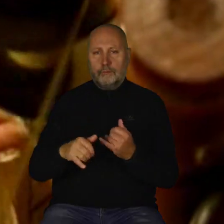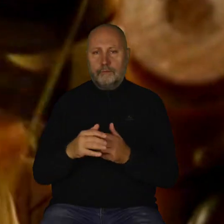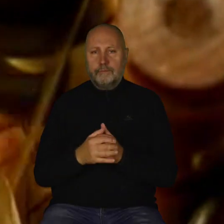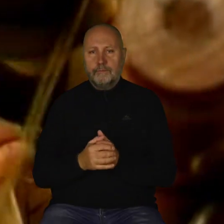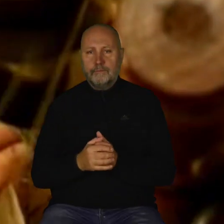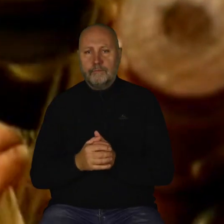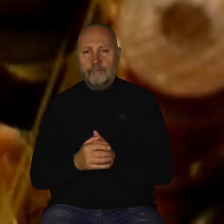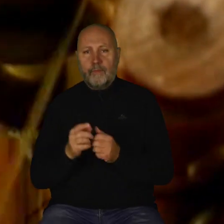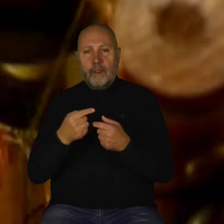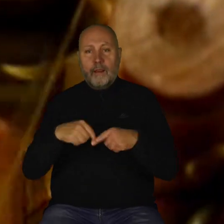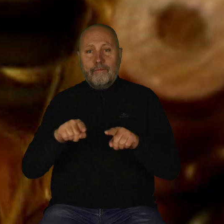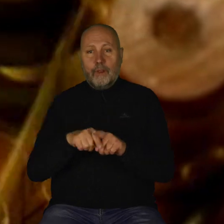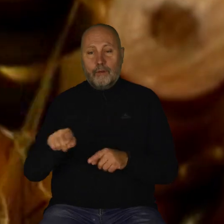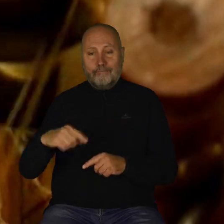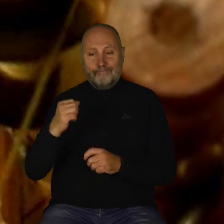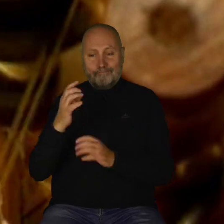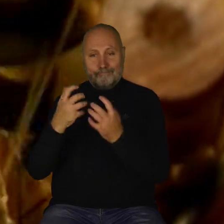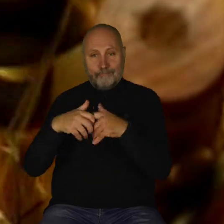nożnego